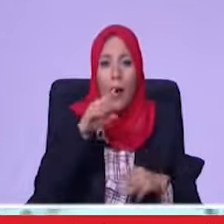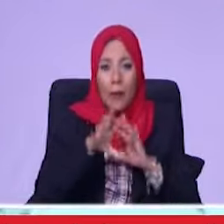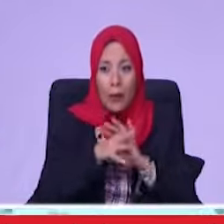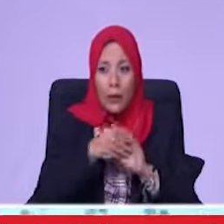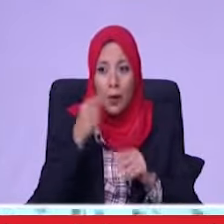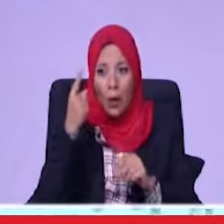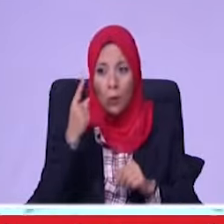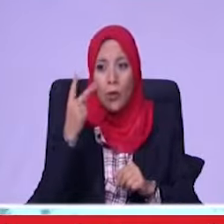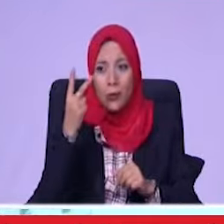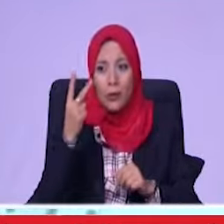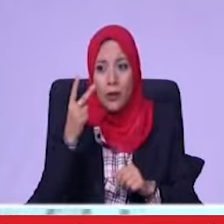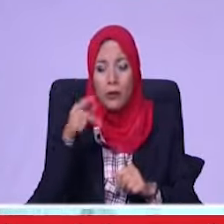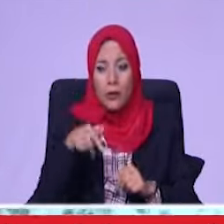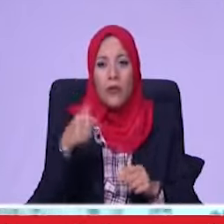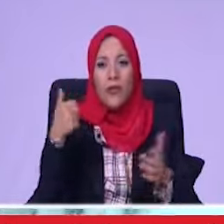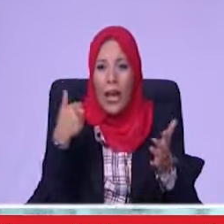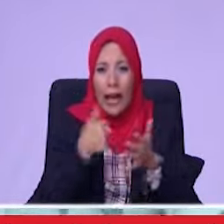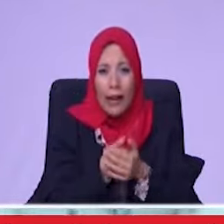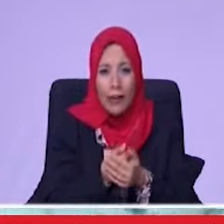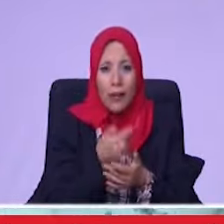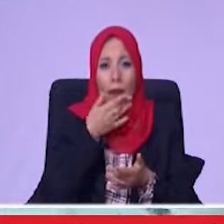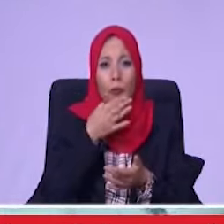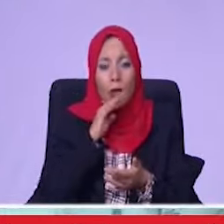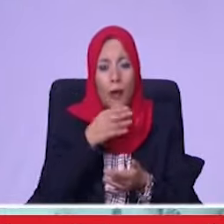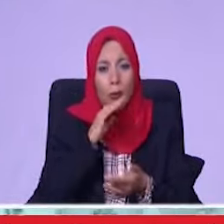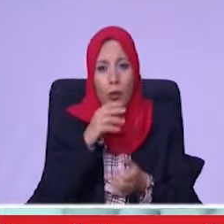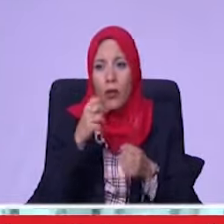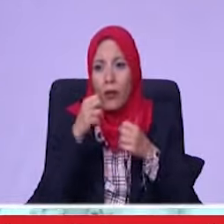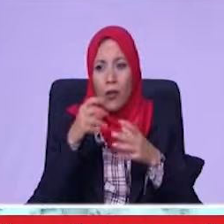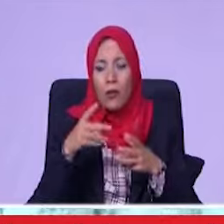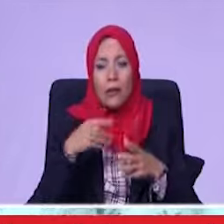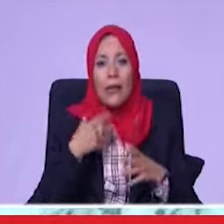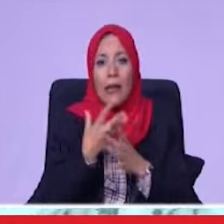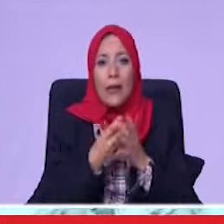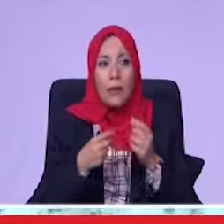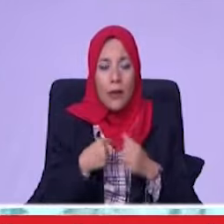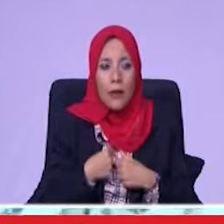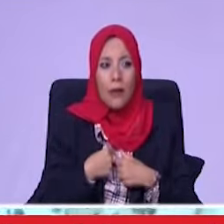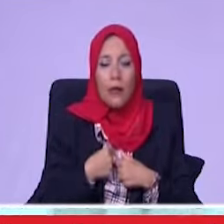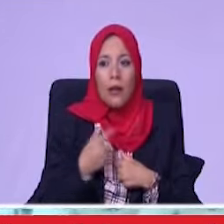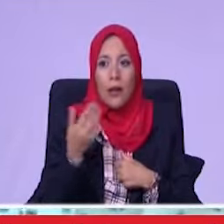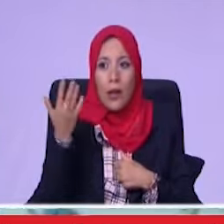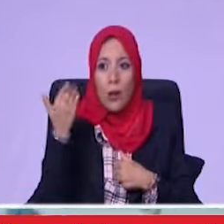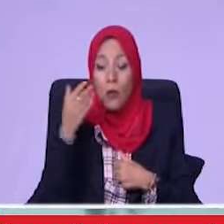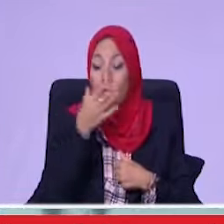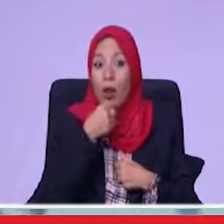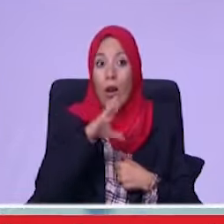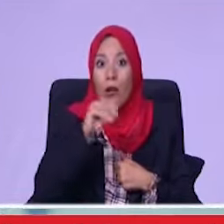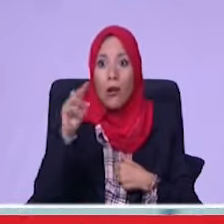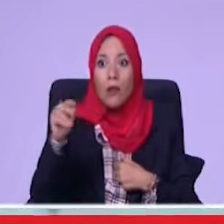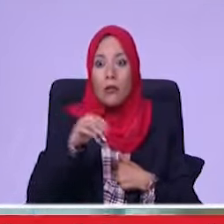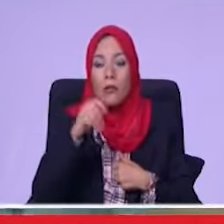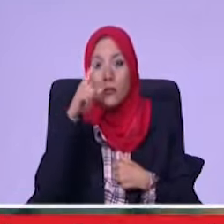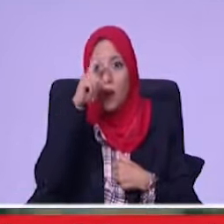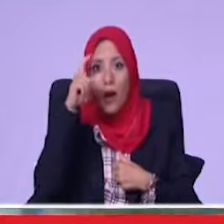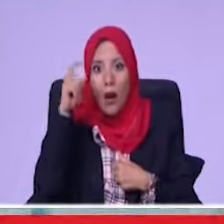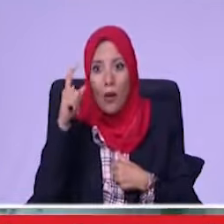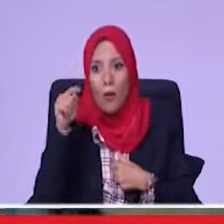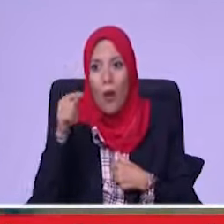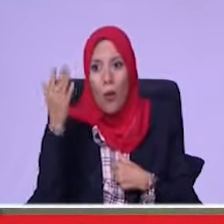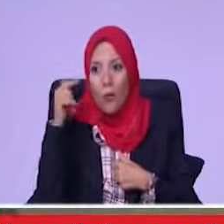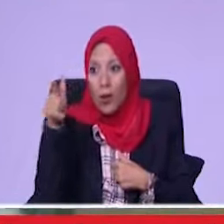والمرحله الثانيه ودي المرحله الاخيره والحمد لله. ما ابن يعني كان فرق كبير قوي يعني، كان الاول ما كانش